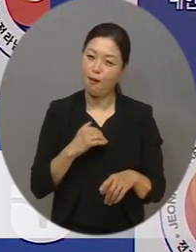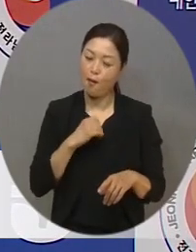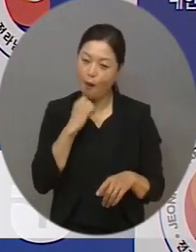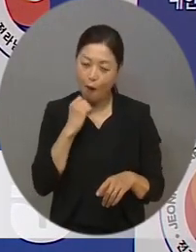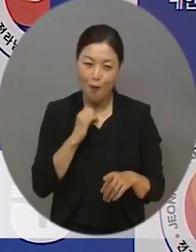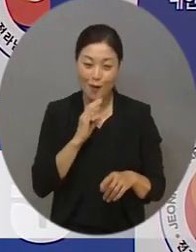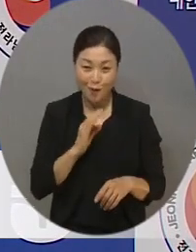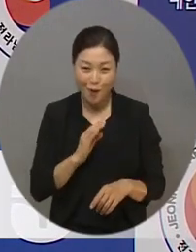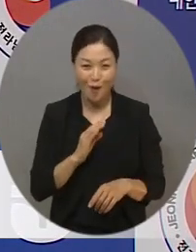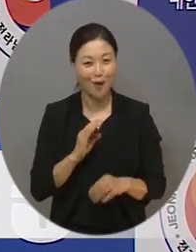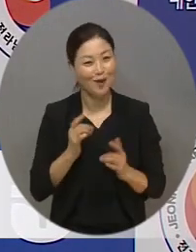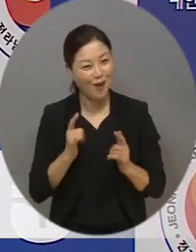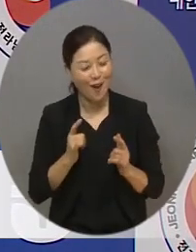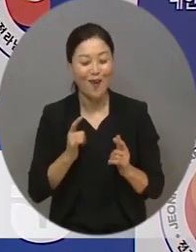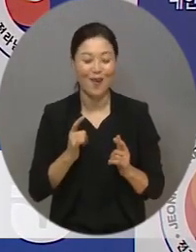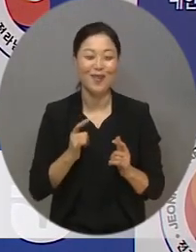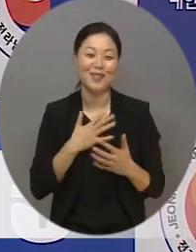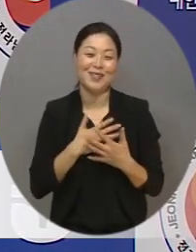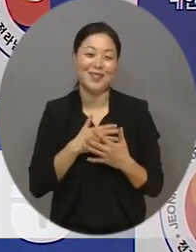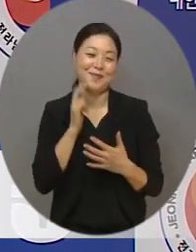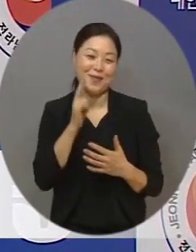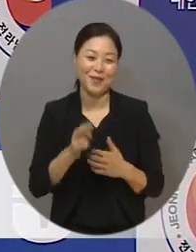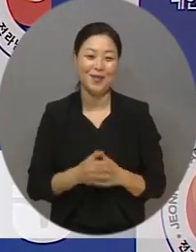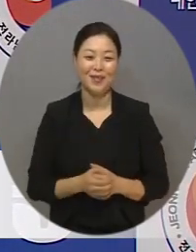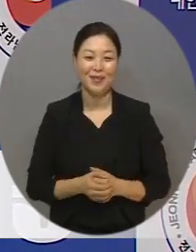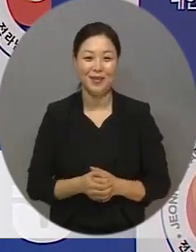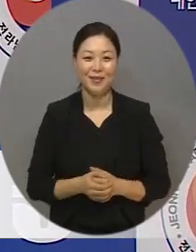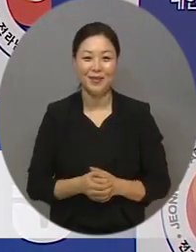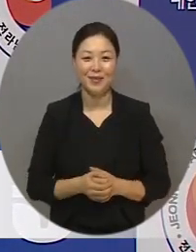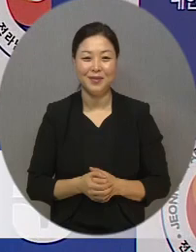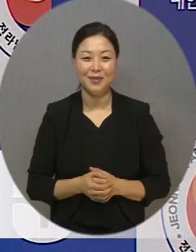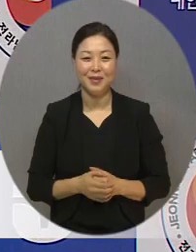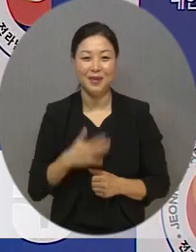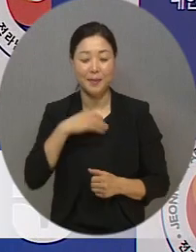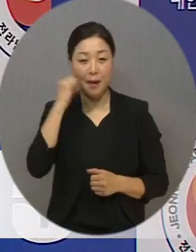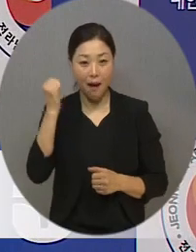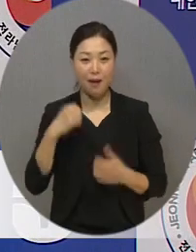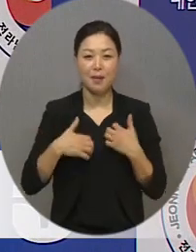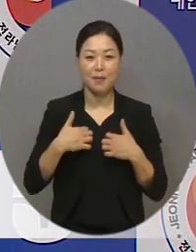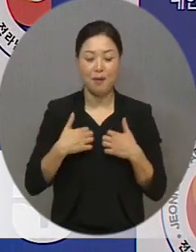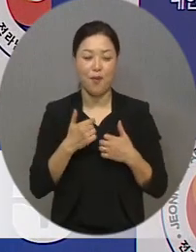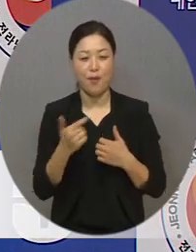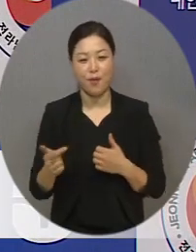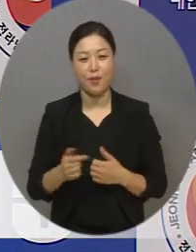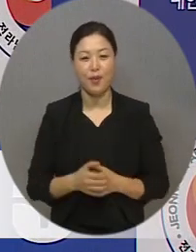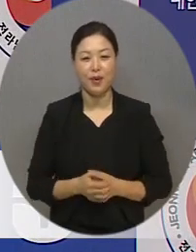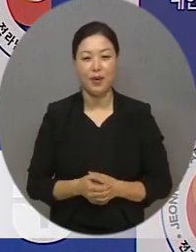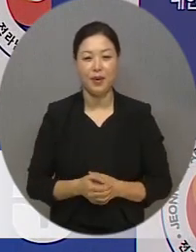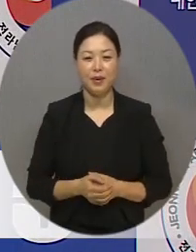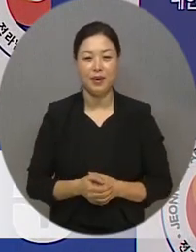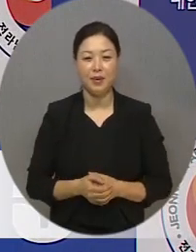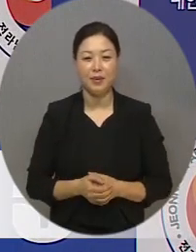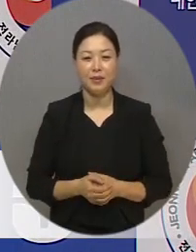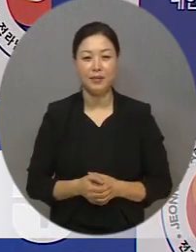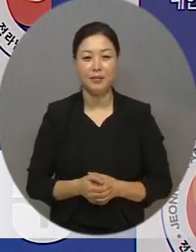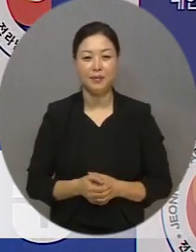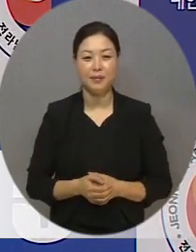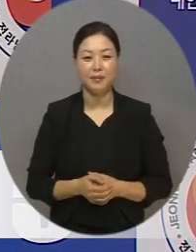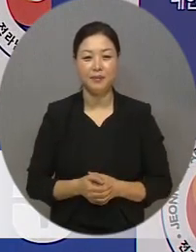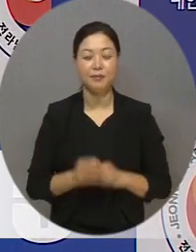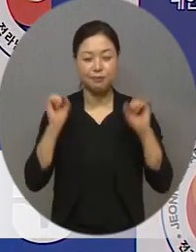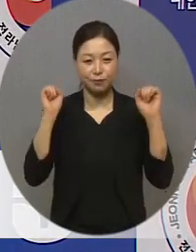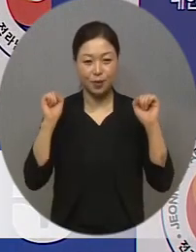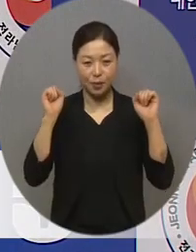모르겠고 좀 긴장도 많이 한 상태였어서 너무 기뻤어요. 처음에는 너무 기뻤고 그다음에 그래도